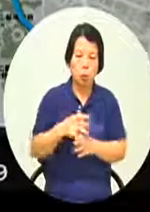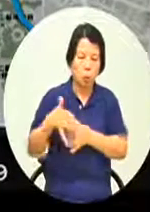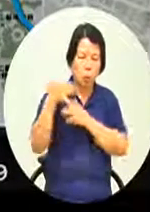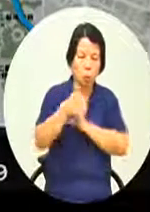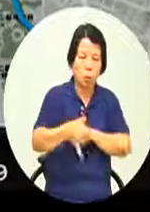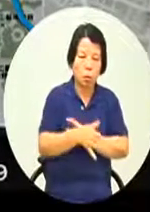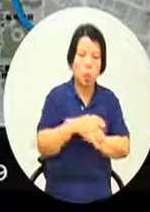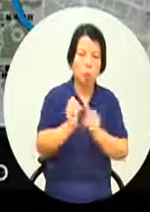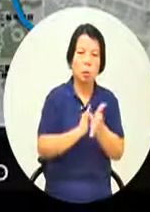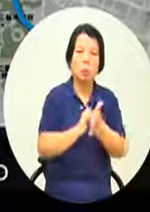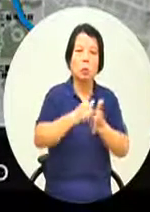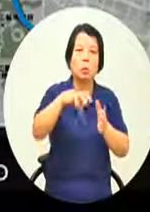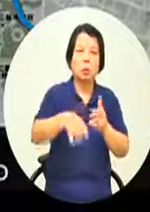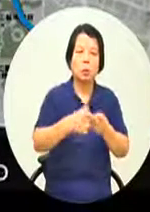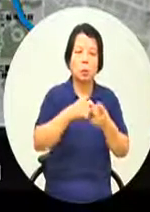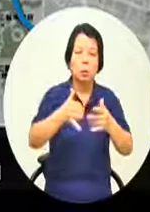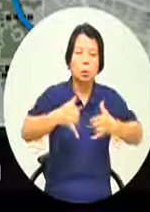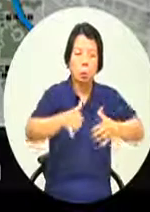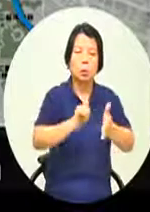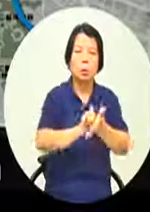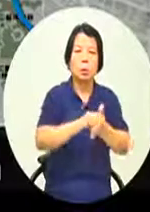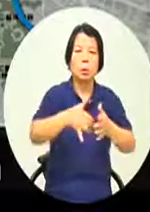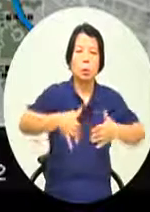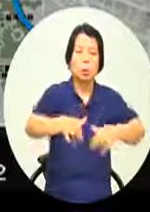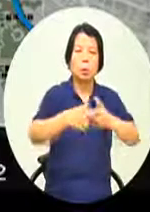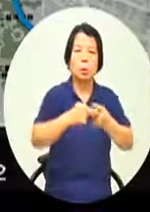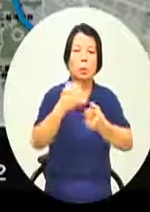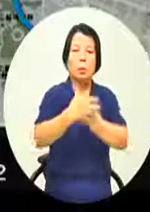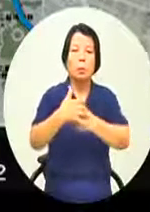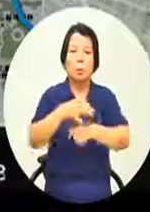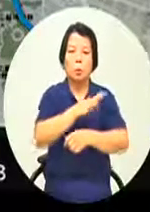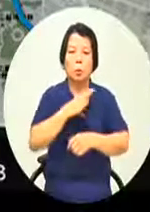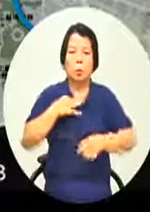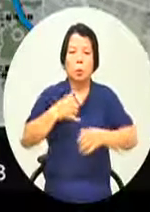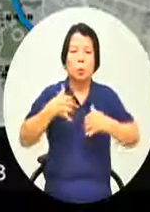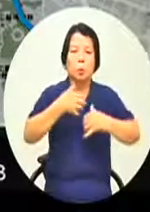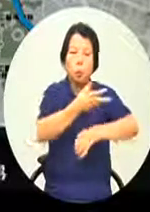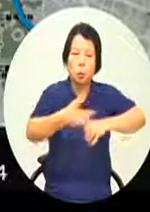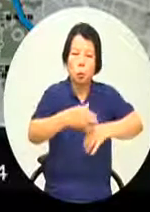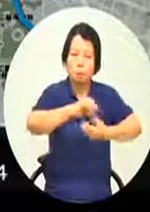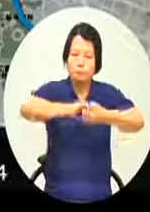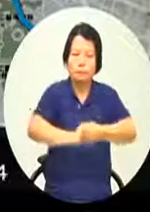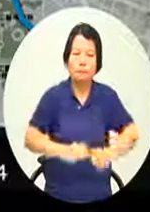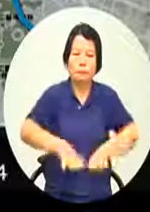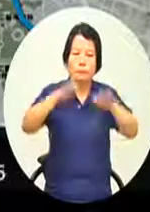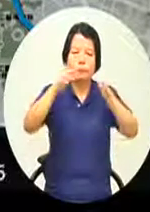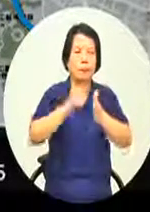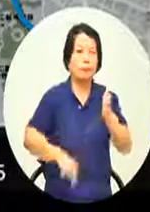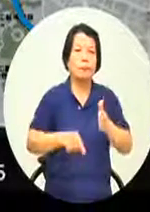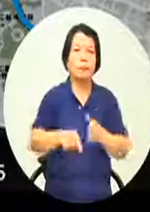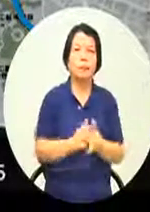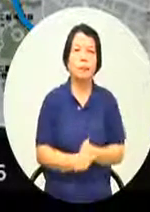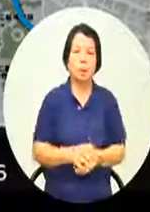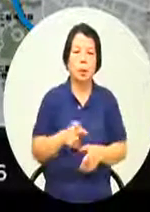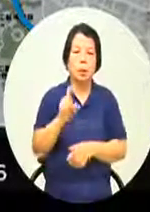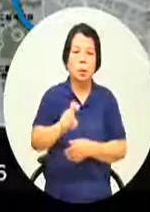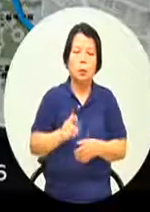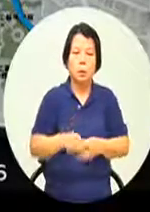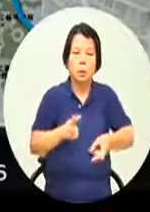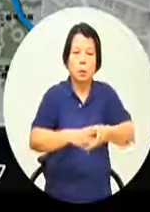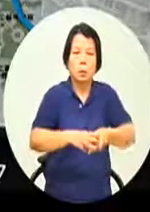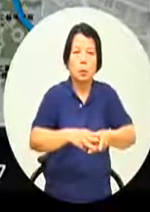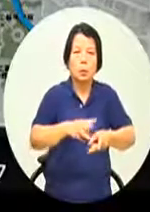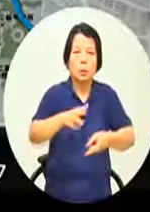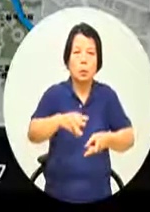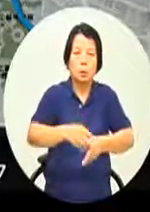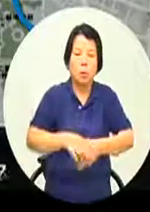跟宝珠沟这边避淹。那做了这个工程的改善之后，我们期待除了石泉路的打通，宝珠沟这边也可以不要